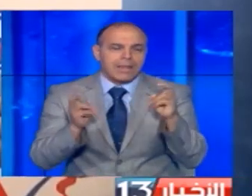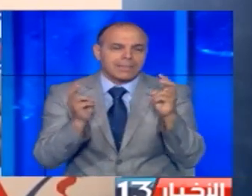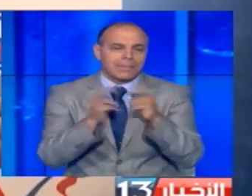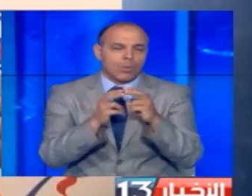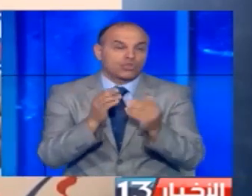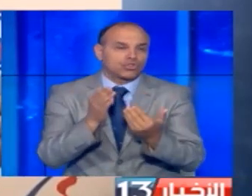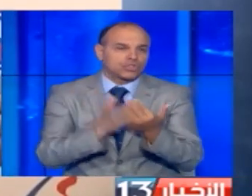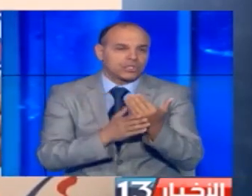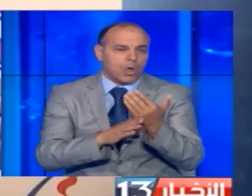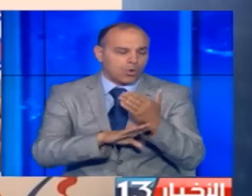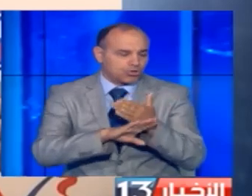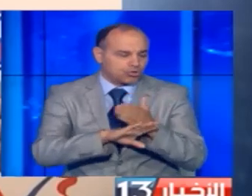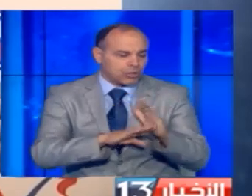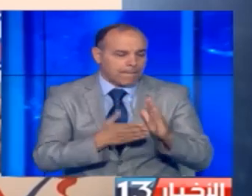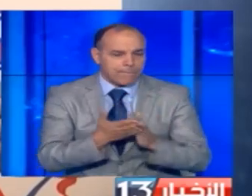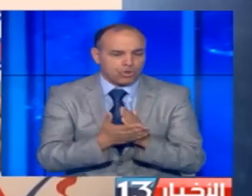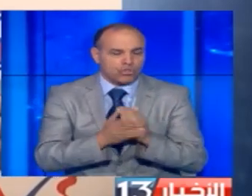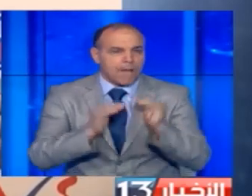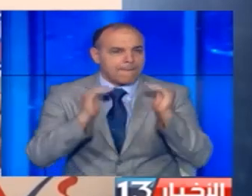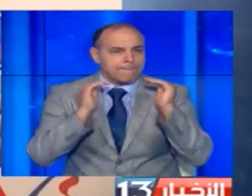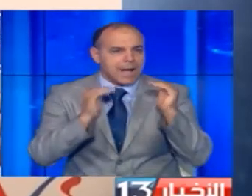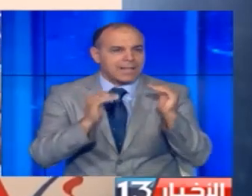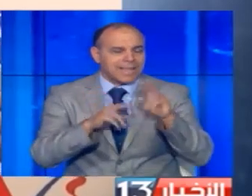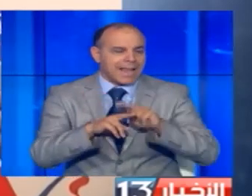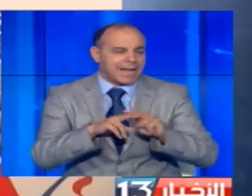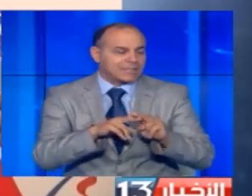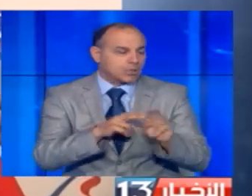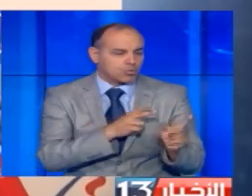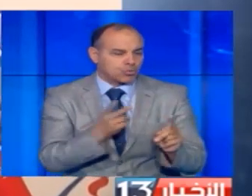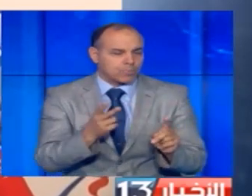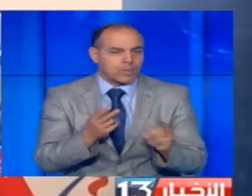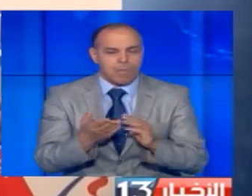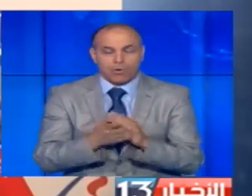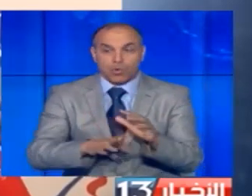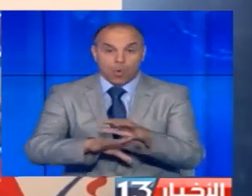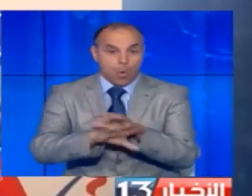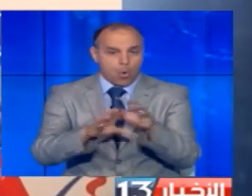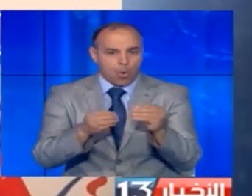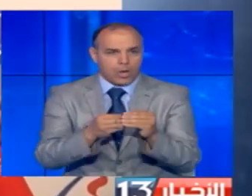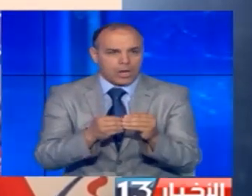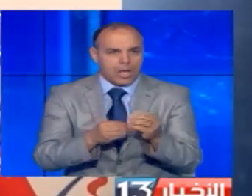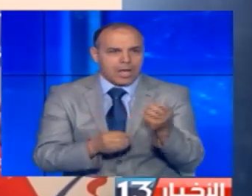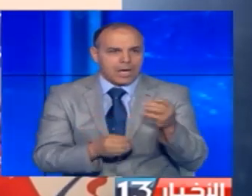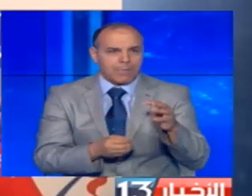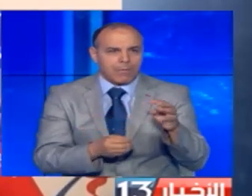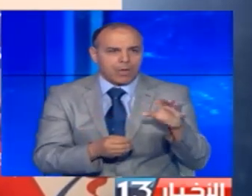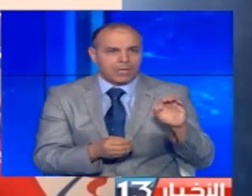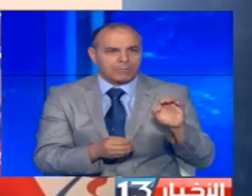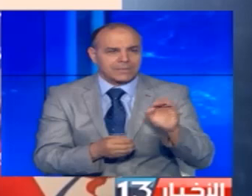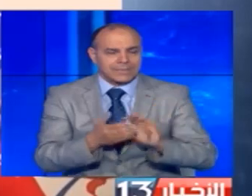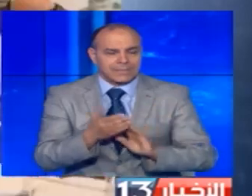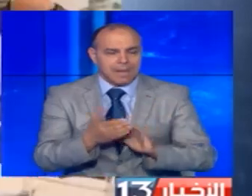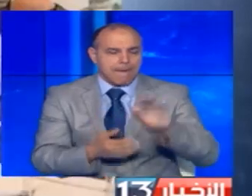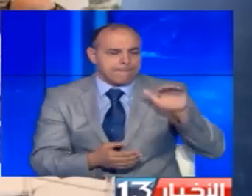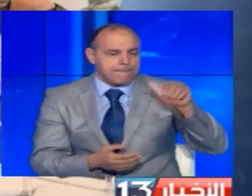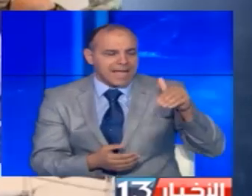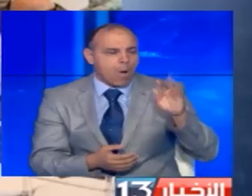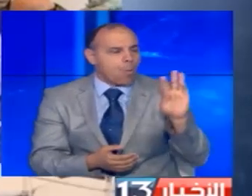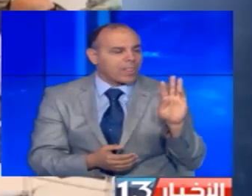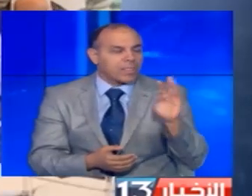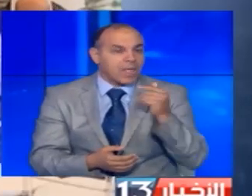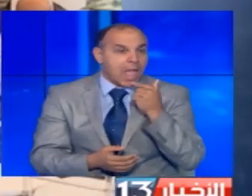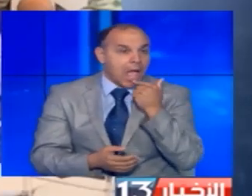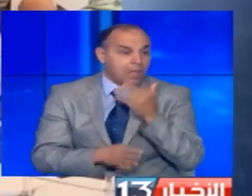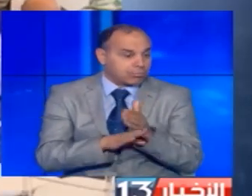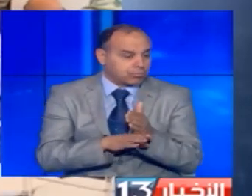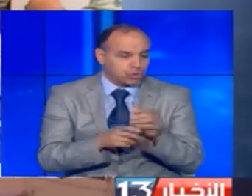ونصف مشروع محطه تراجع اللي هي المشروع كله اربعمائه وخمسين ميغا وات المشروع الذي